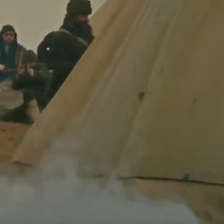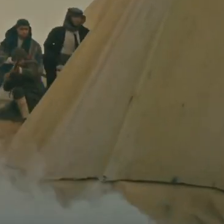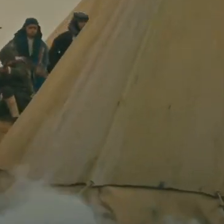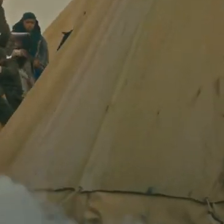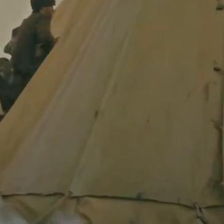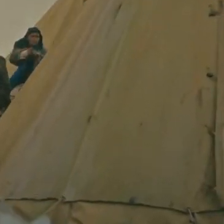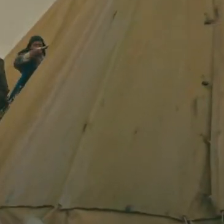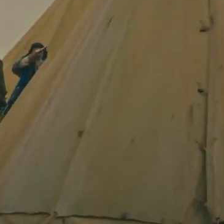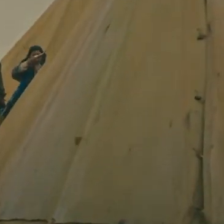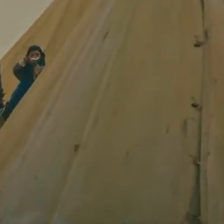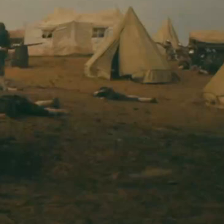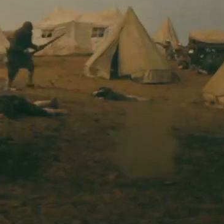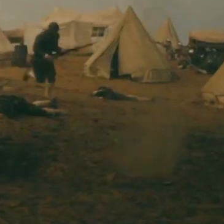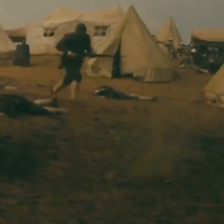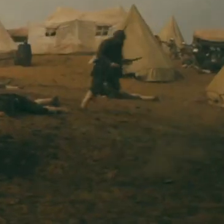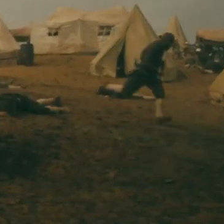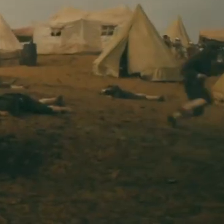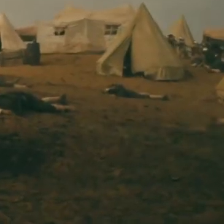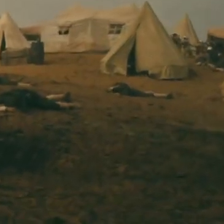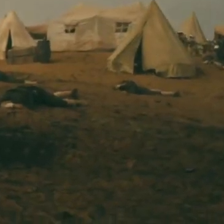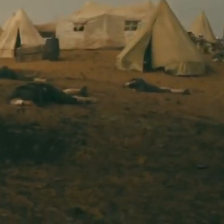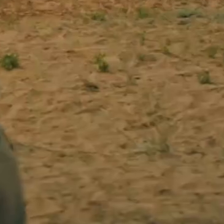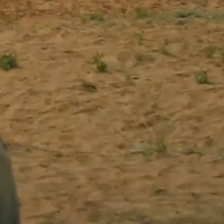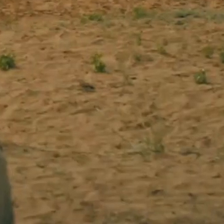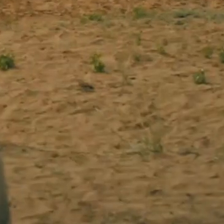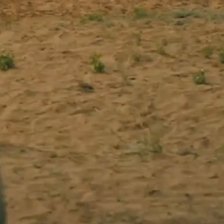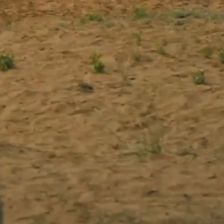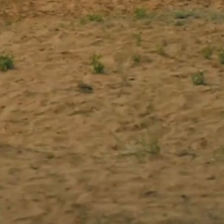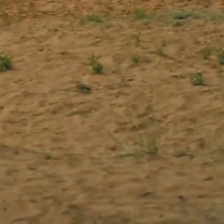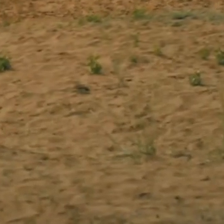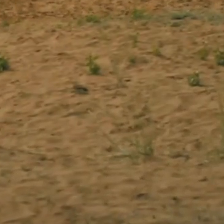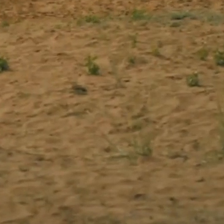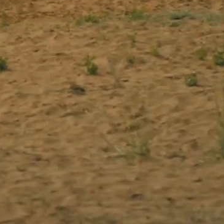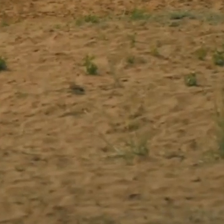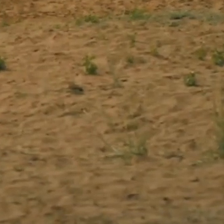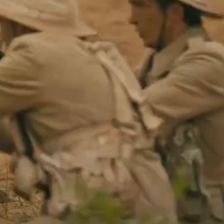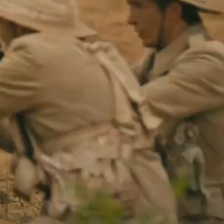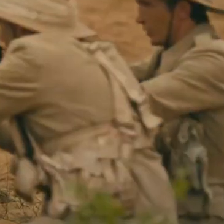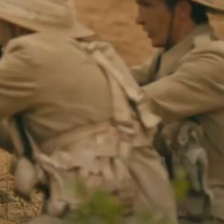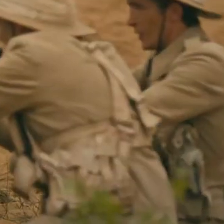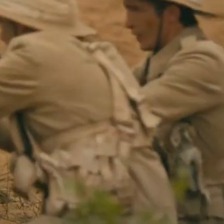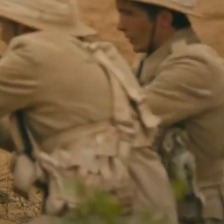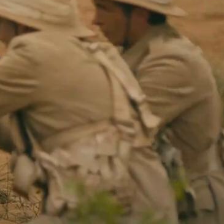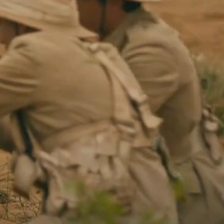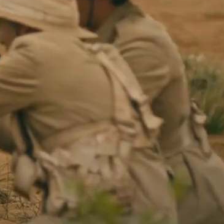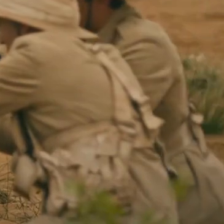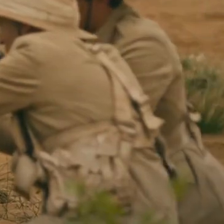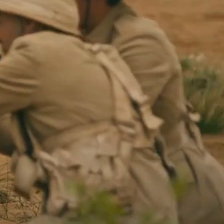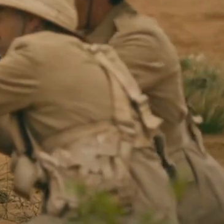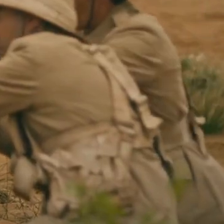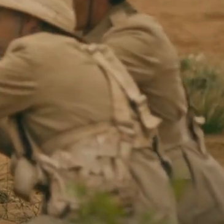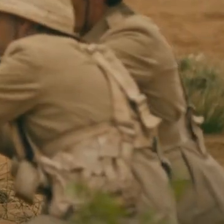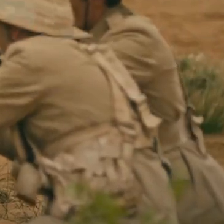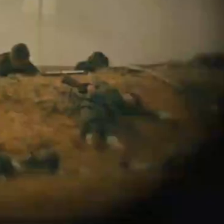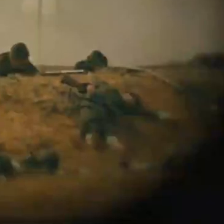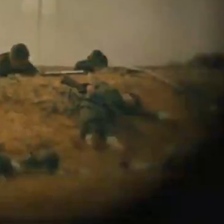Şefik Adem'le birlikte siper aldığı silah sandıklarının ardından ateş ediyor. Ozvul ile alçak bir tepenin